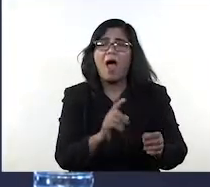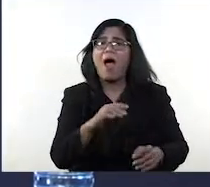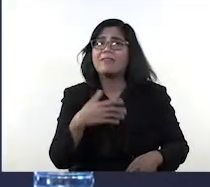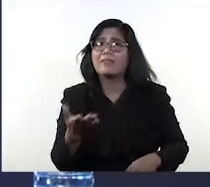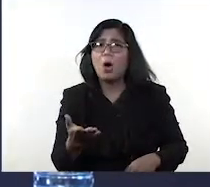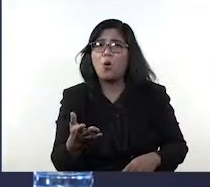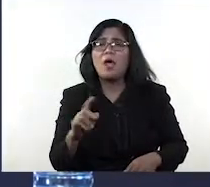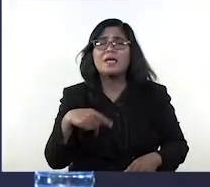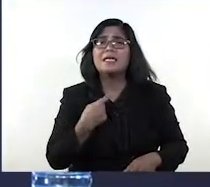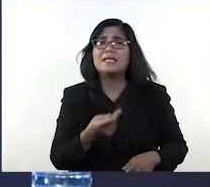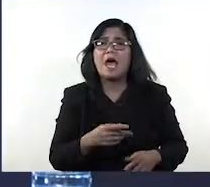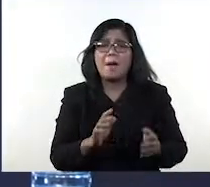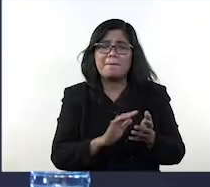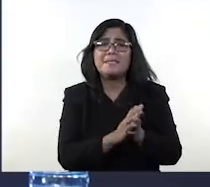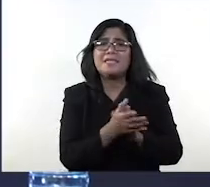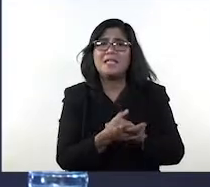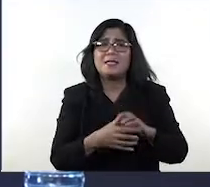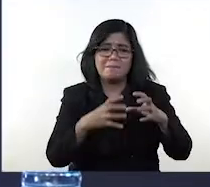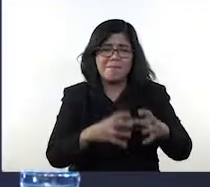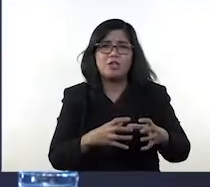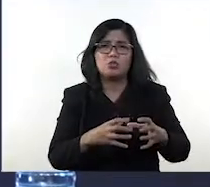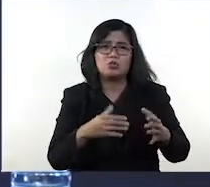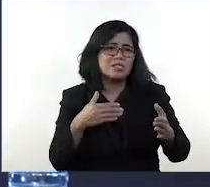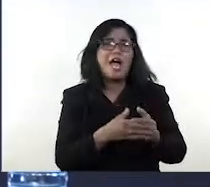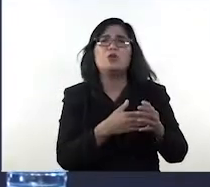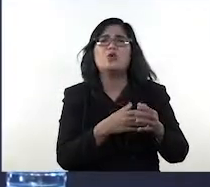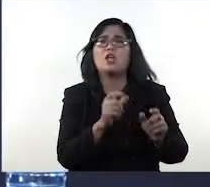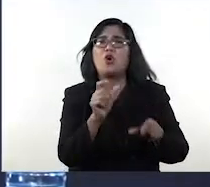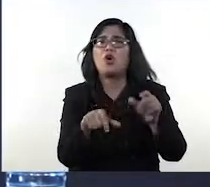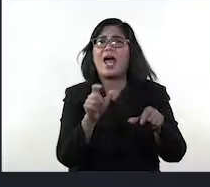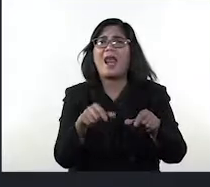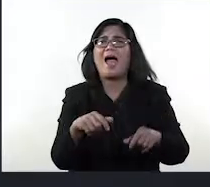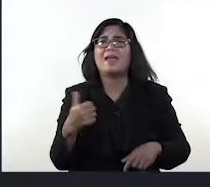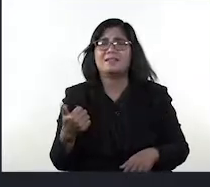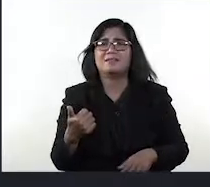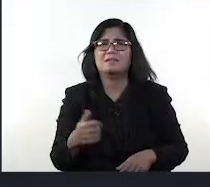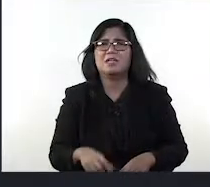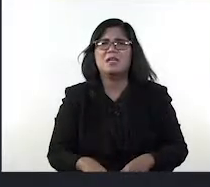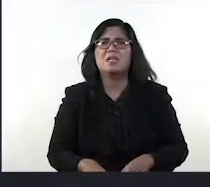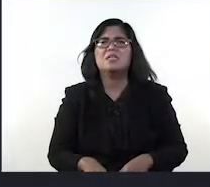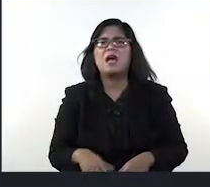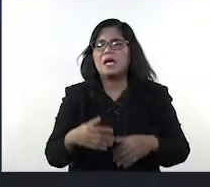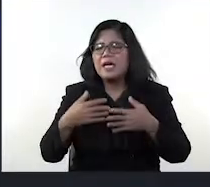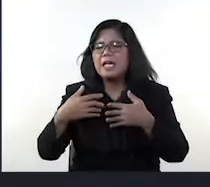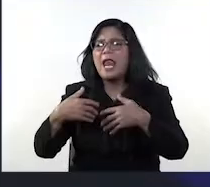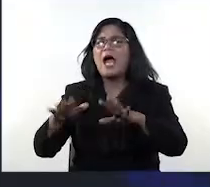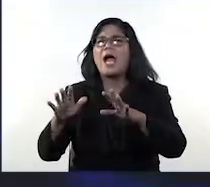the Post I will miss the message of the Gospel